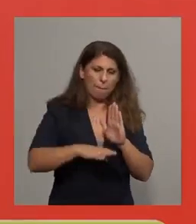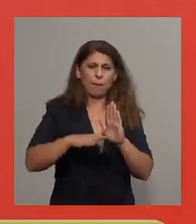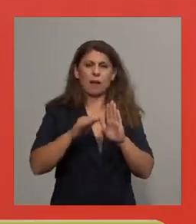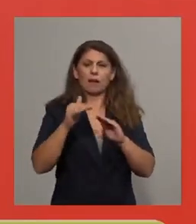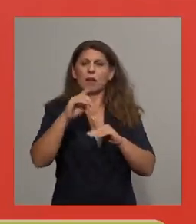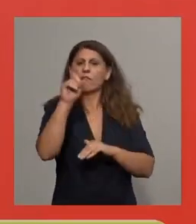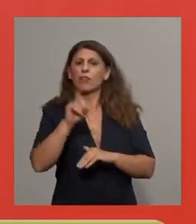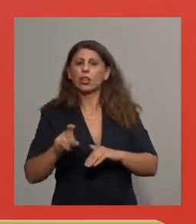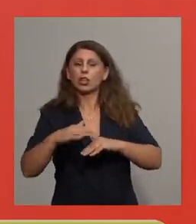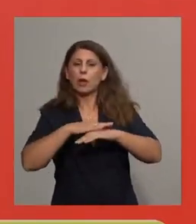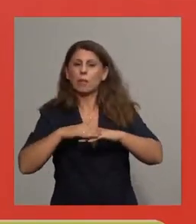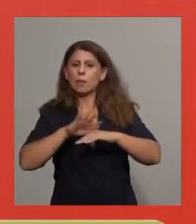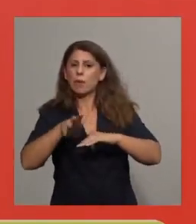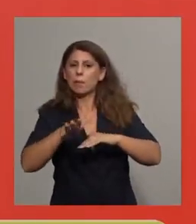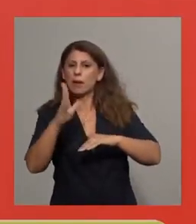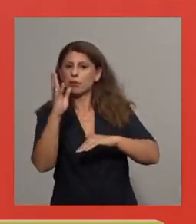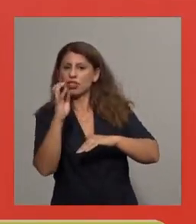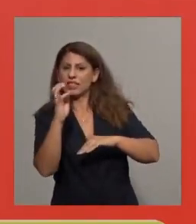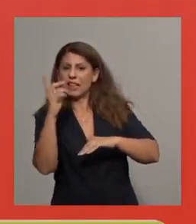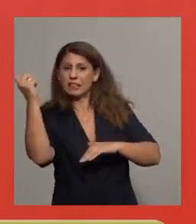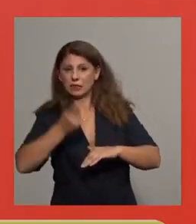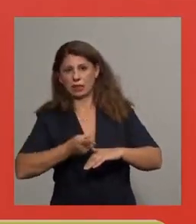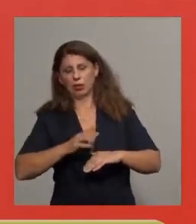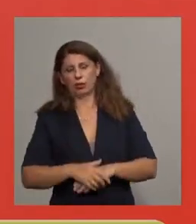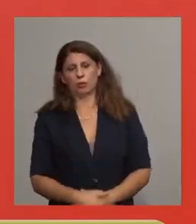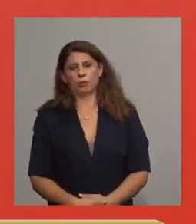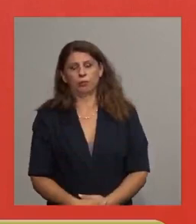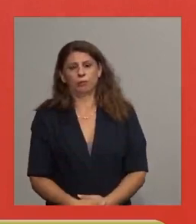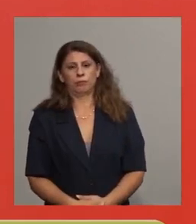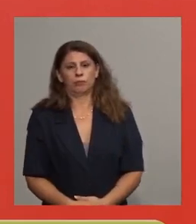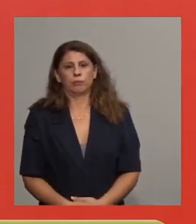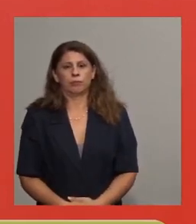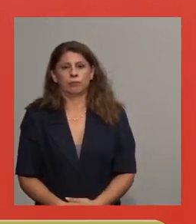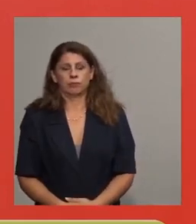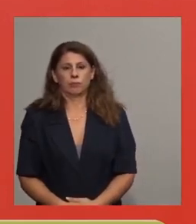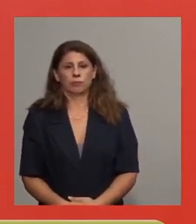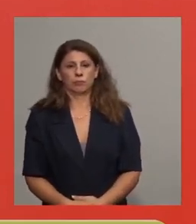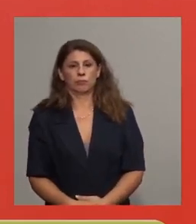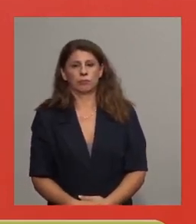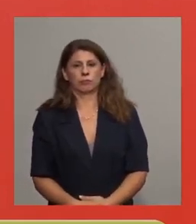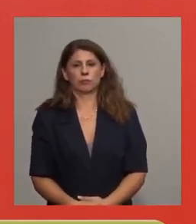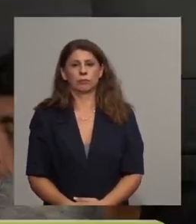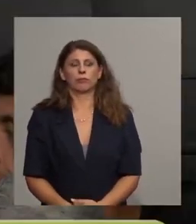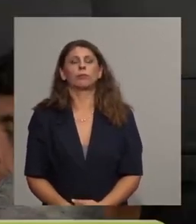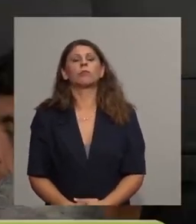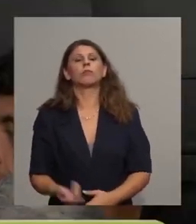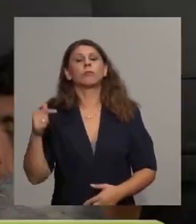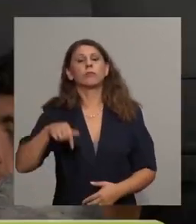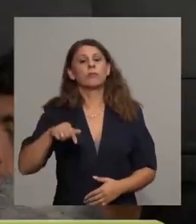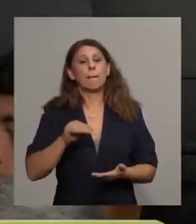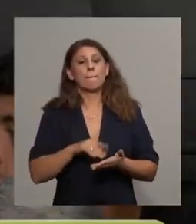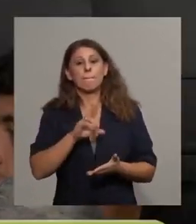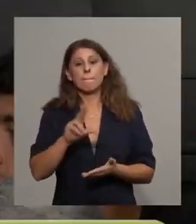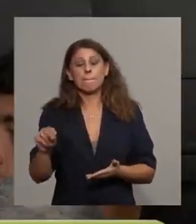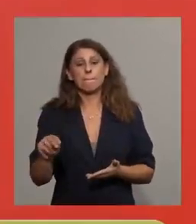που έφτασε σχεδόν το 40%. Σήμερα πάλι οι ίδιοι, ο ίδιος ο